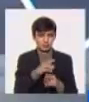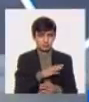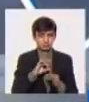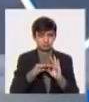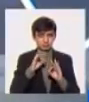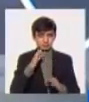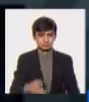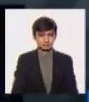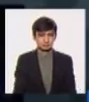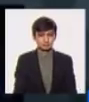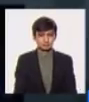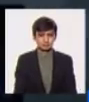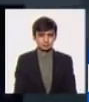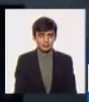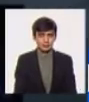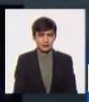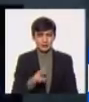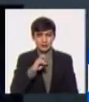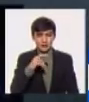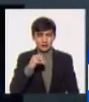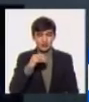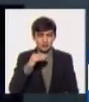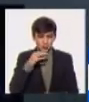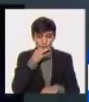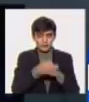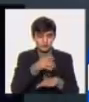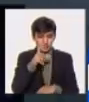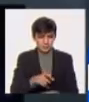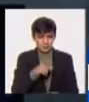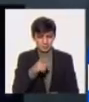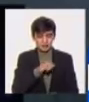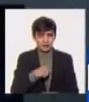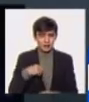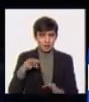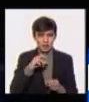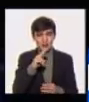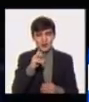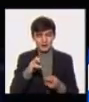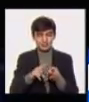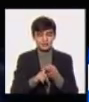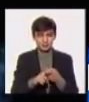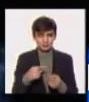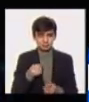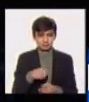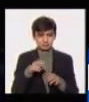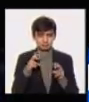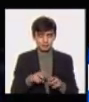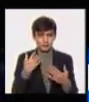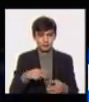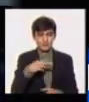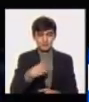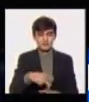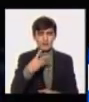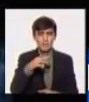расскажет. Надежда Саенко – человек ответственный. Сама для себя устроила карантин уже с 22 марта. На улицу не